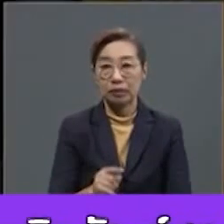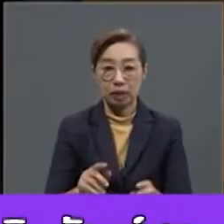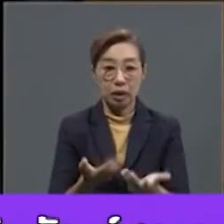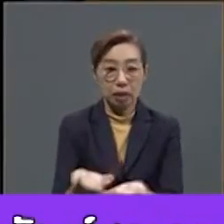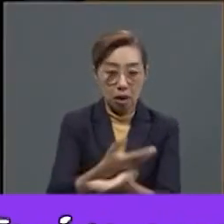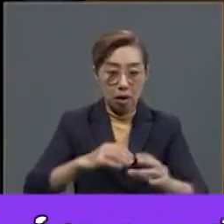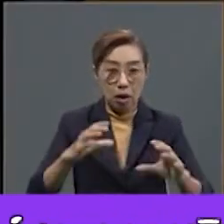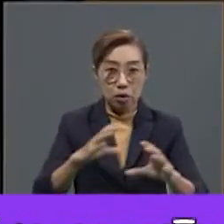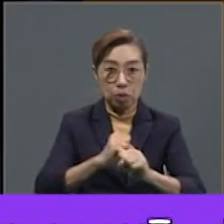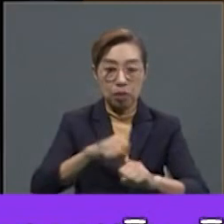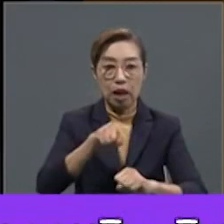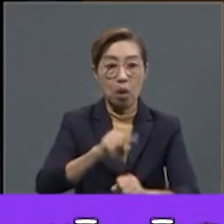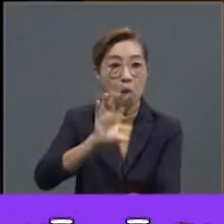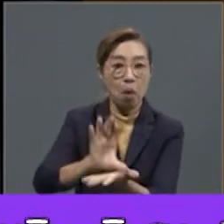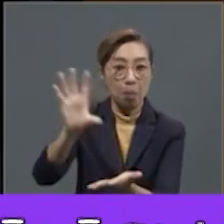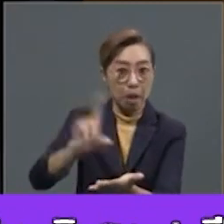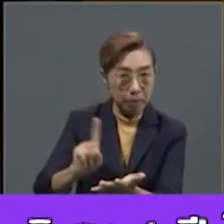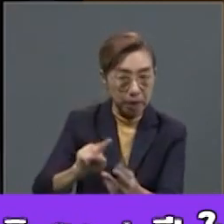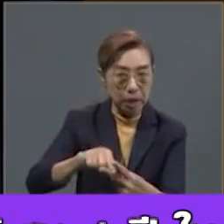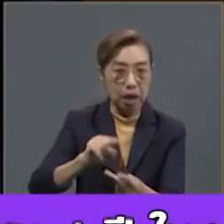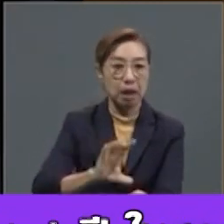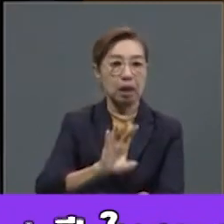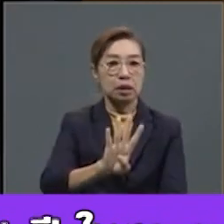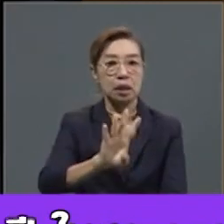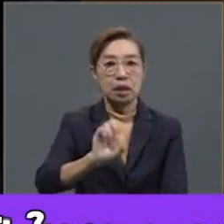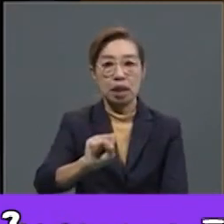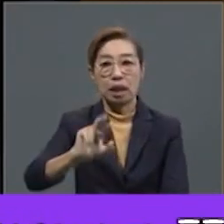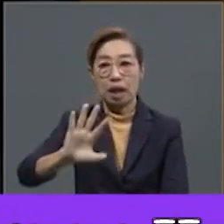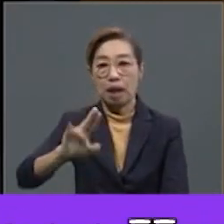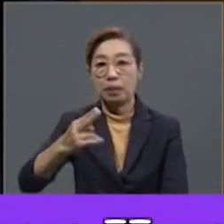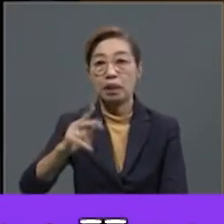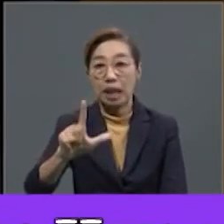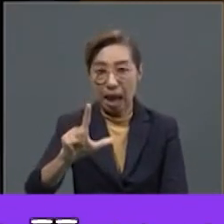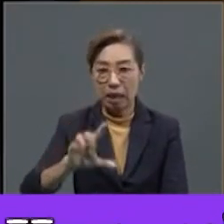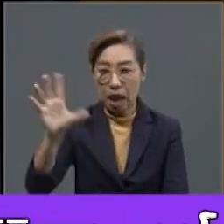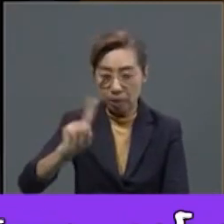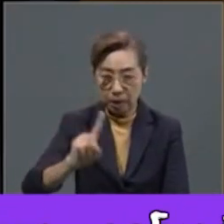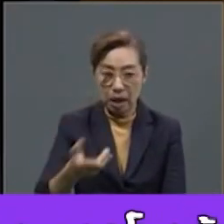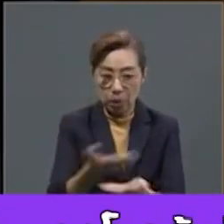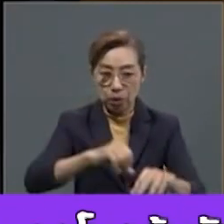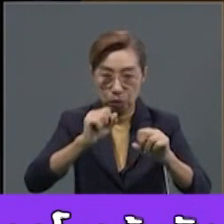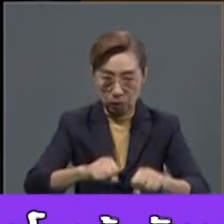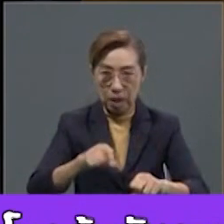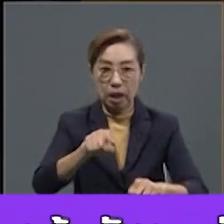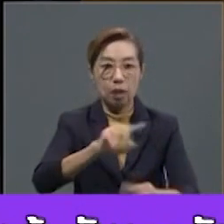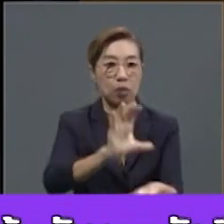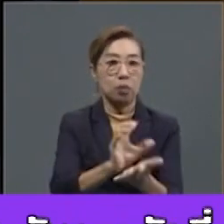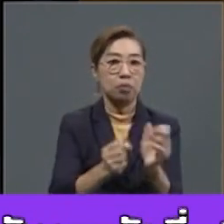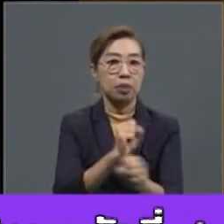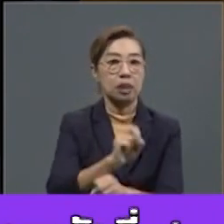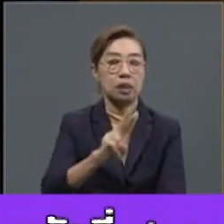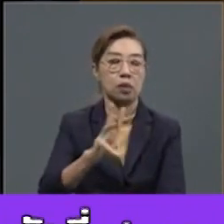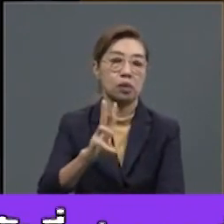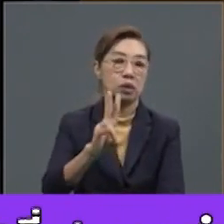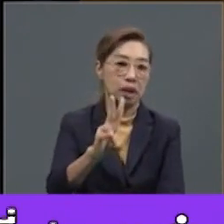นี้นะคะรัฐบาลพร้อมเดินหน้าโครงการเติมเงิน 10,000บาทผ่านระบบ Digital walletค่ะพร้อมมอบหน่วยงานที่เกี่ยวข้องนะคะเร่งจัด